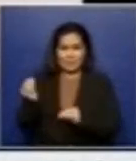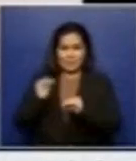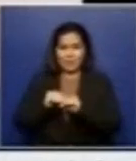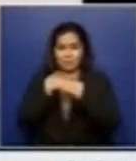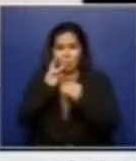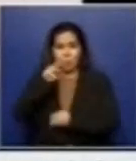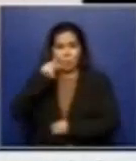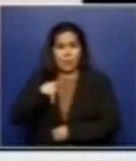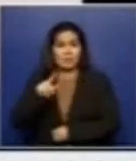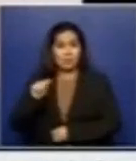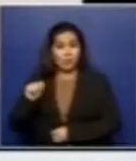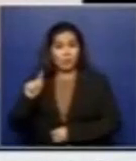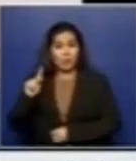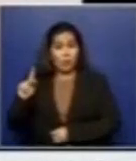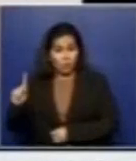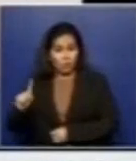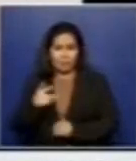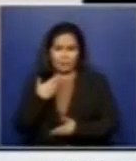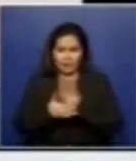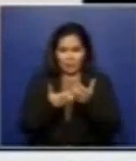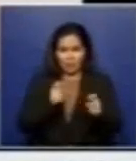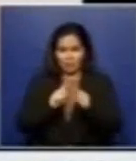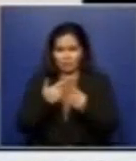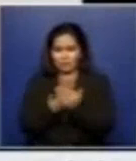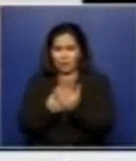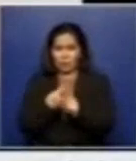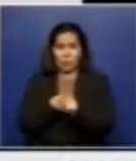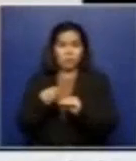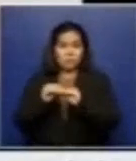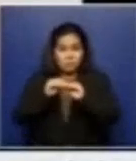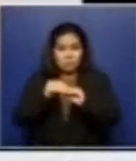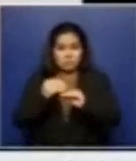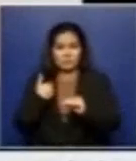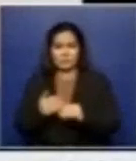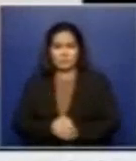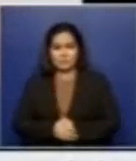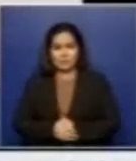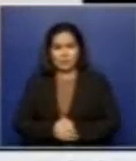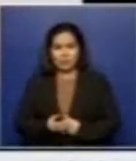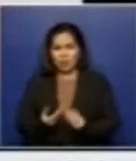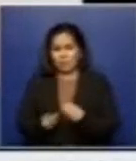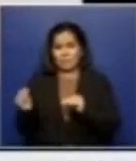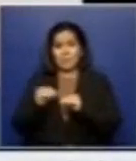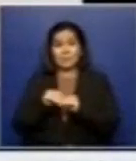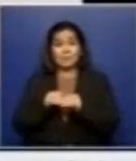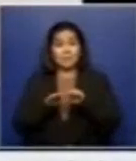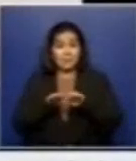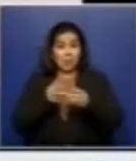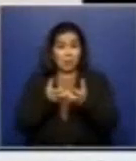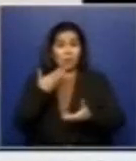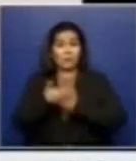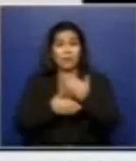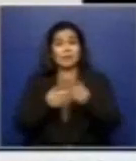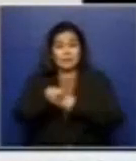าขายข้าวได้ราคานอกจากนั้นเมื่อมีมันเราต้องยกระดับสินค้าเกษตรอีกมีเครื่องอบ